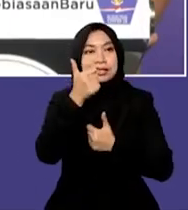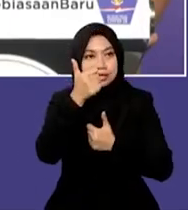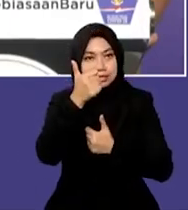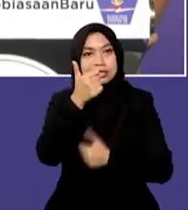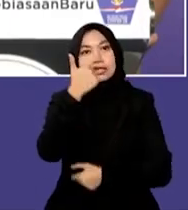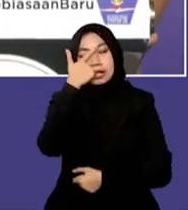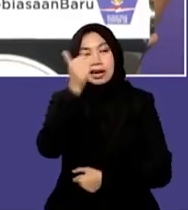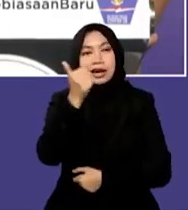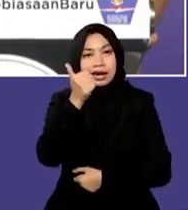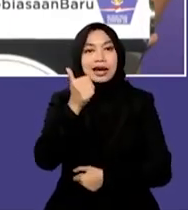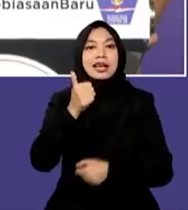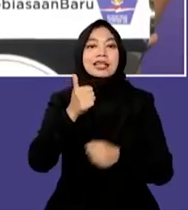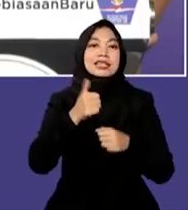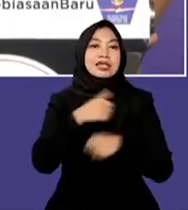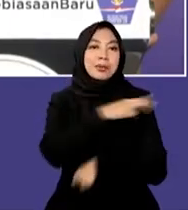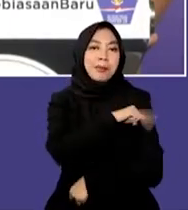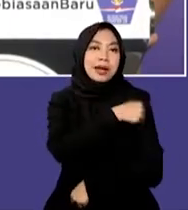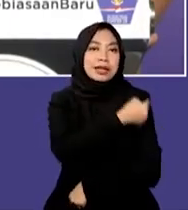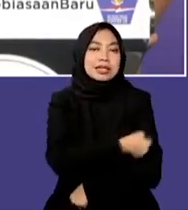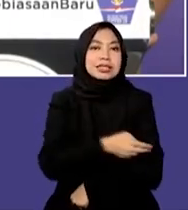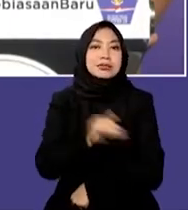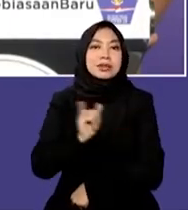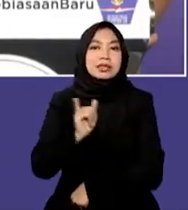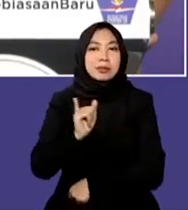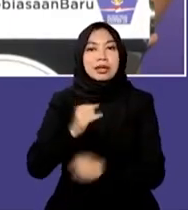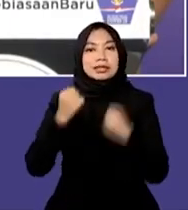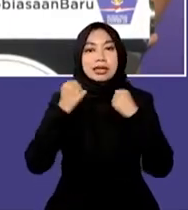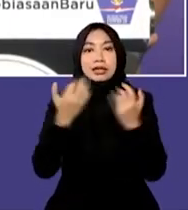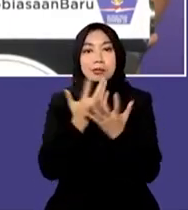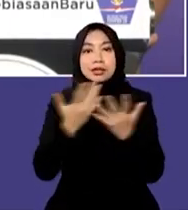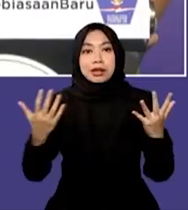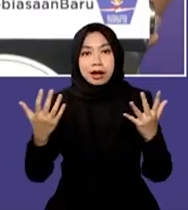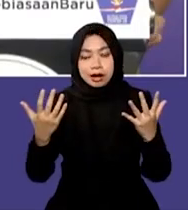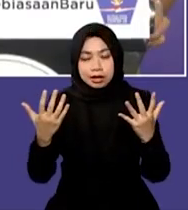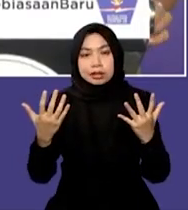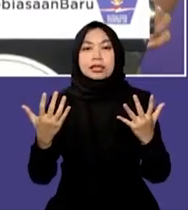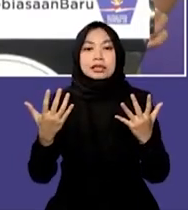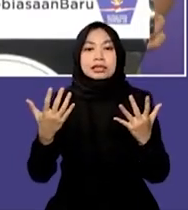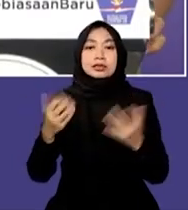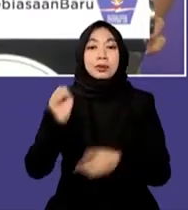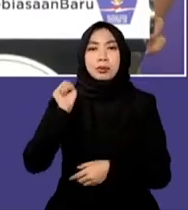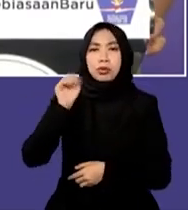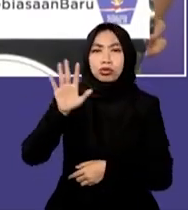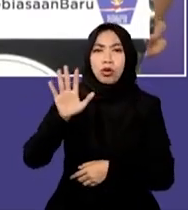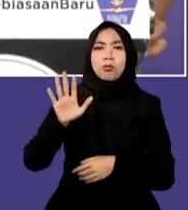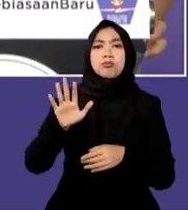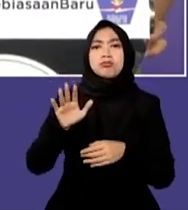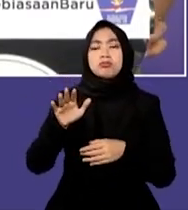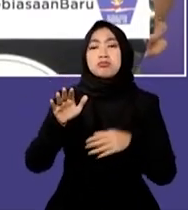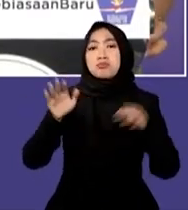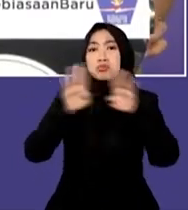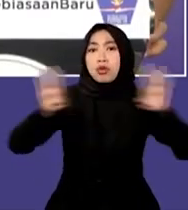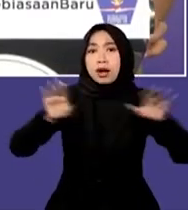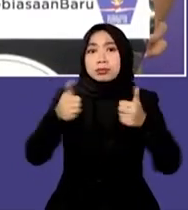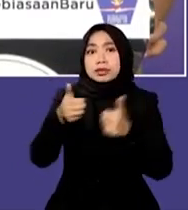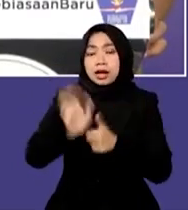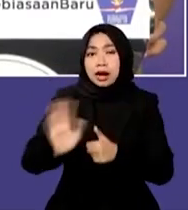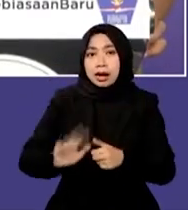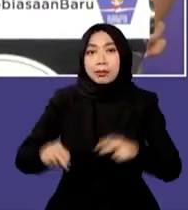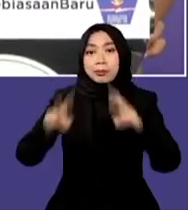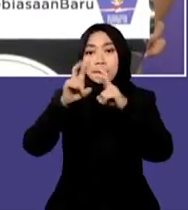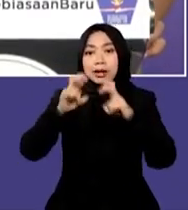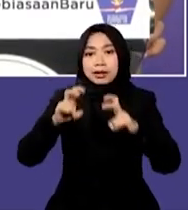terutama tim pakar medis dan juga kesehatan masyarakat terhadap kemungkinan bioskop atau cinema dibuka